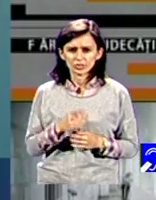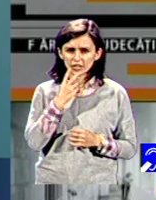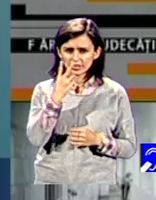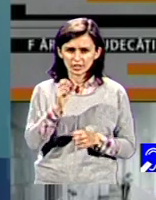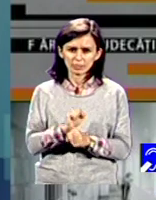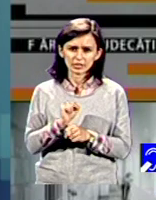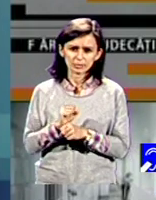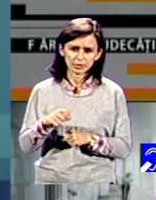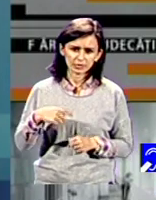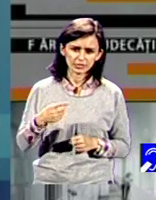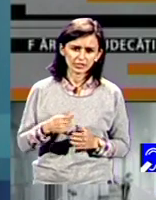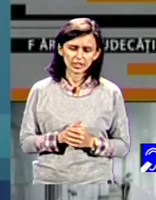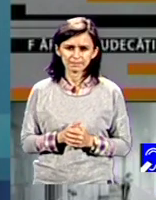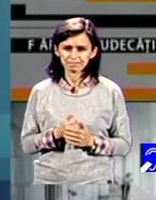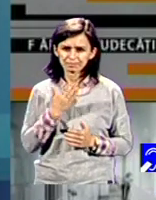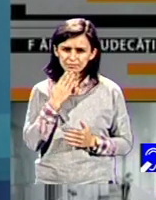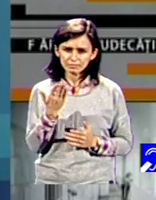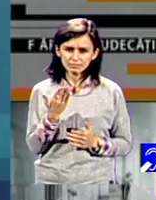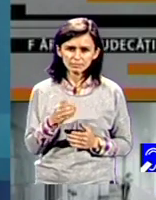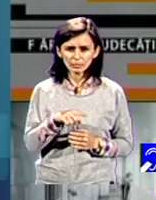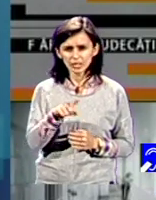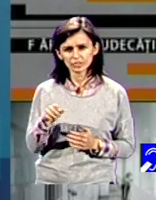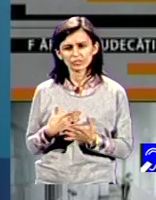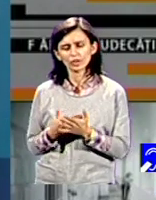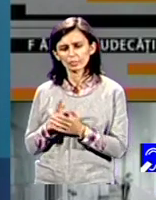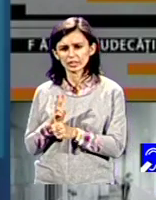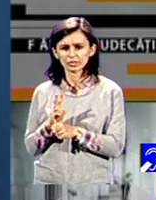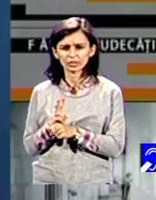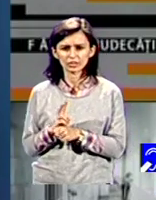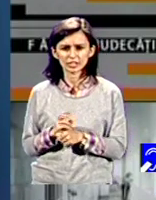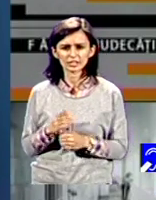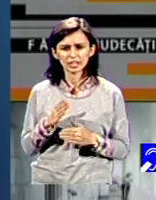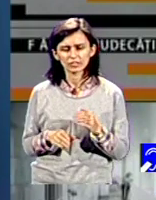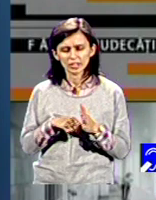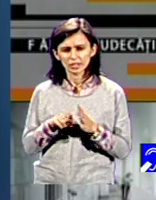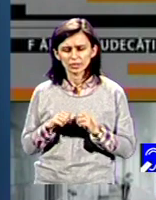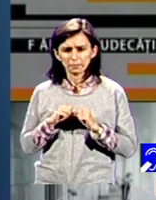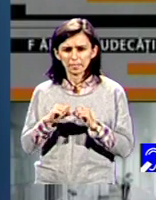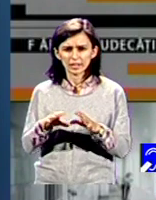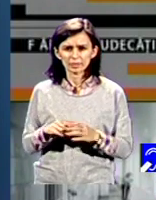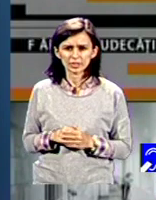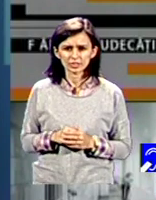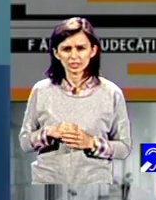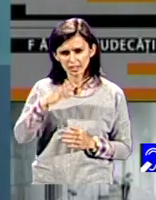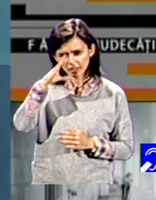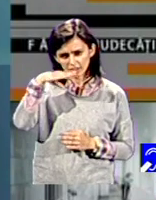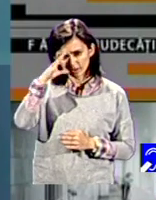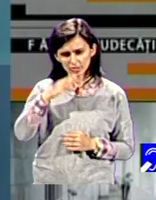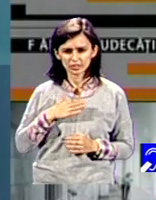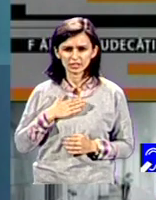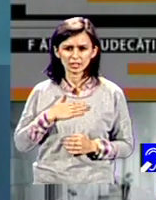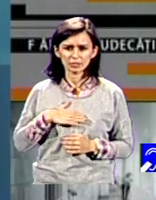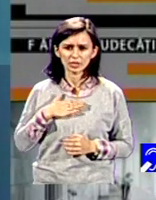revedem săptămâna viitoare Vă mulțumesc și dumneavoastră doamnelor domnilor pentru că ne ați urmărit fără prejudecăți a ajuns la final rămâneți alături de programele